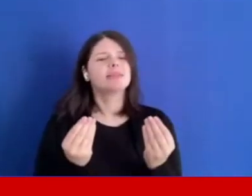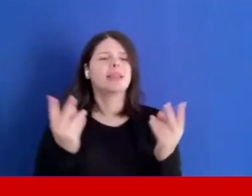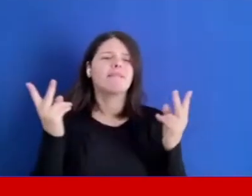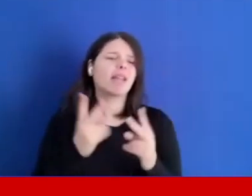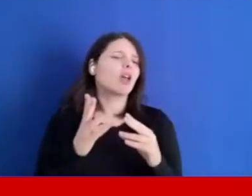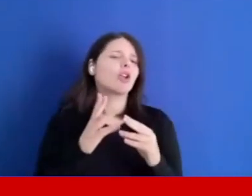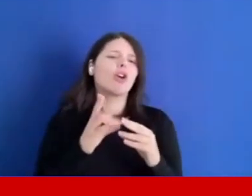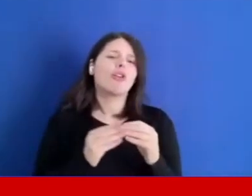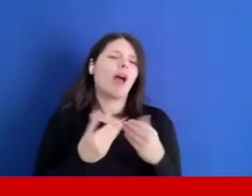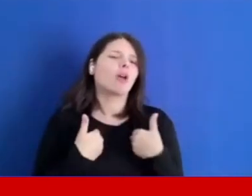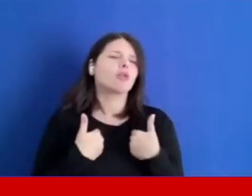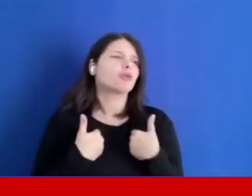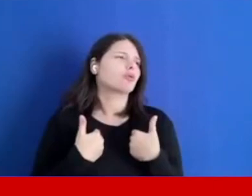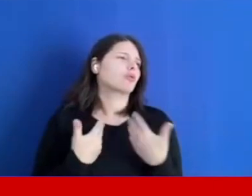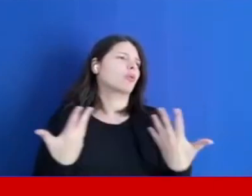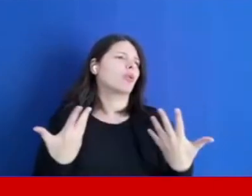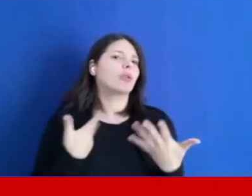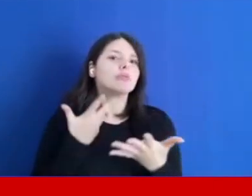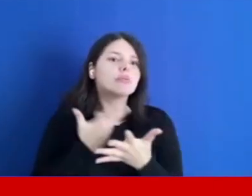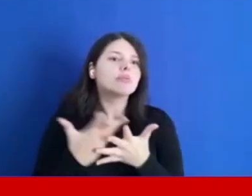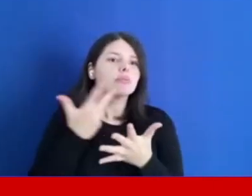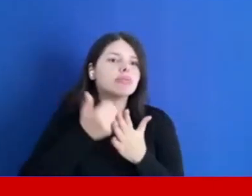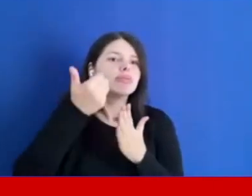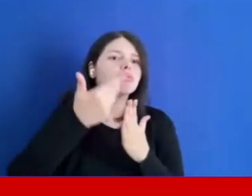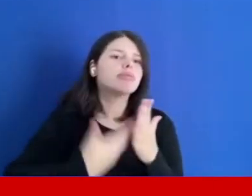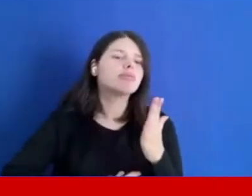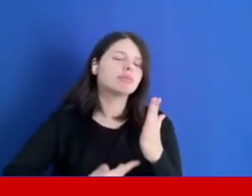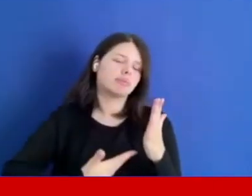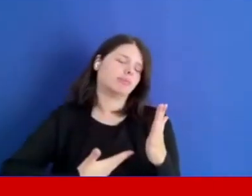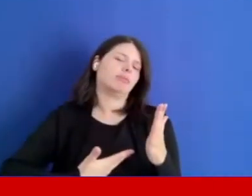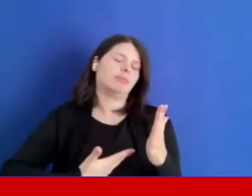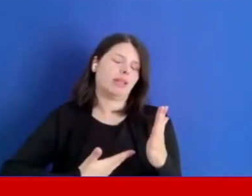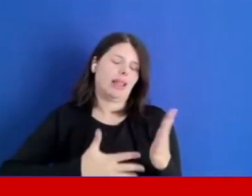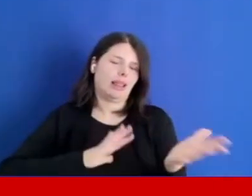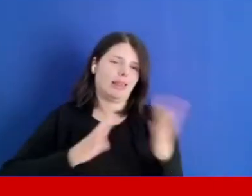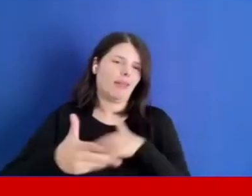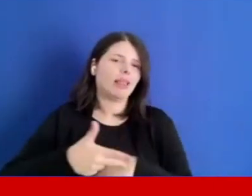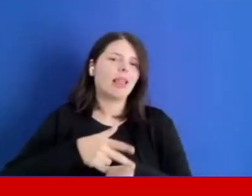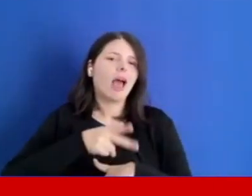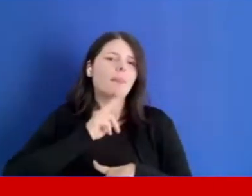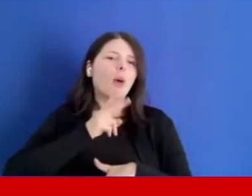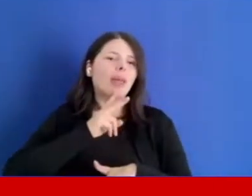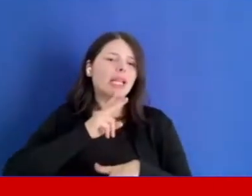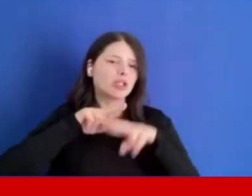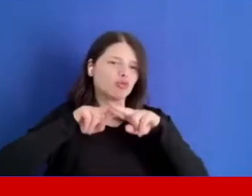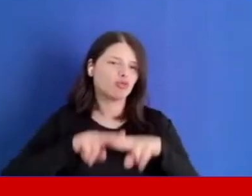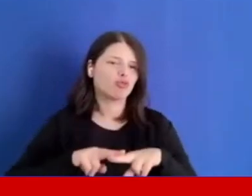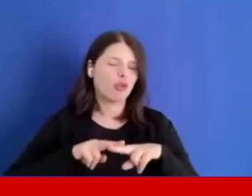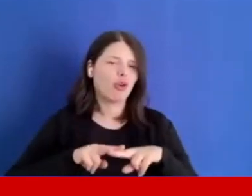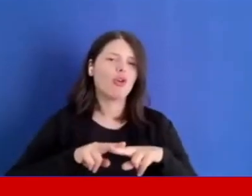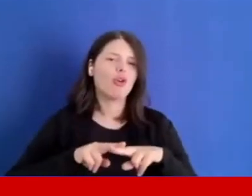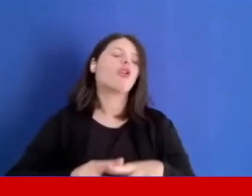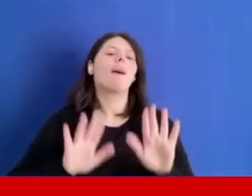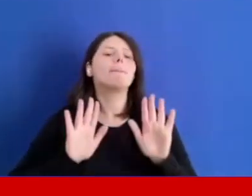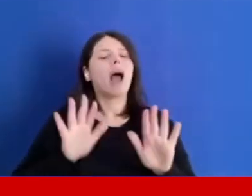che non sto qui ad elencare perché se no passiamo tutto il pomeriggio qui, ma la